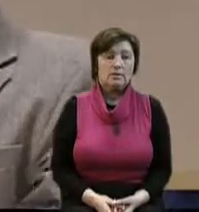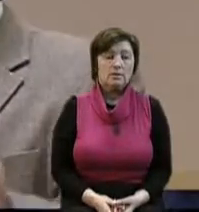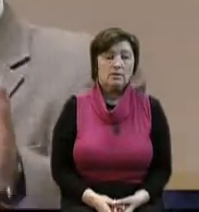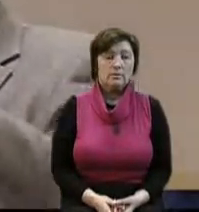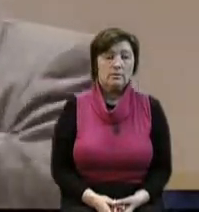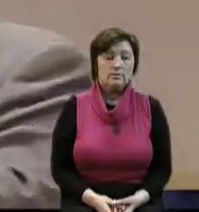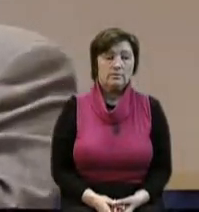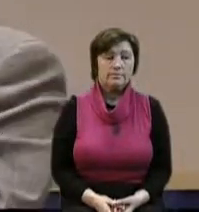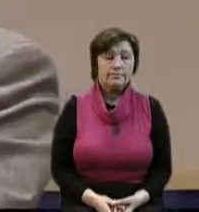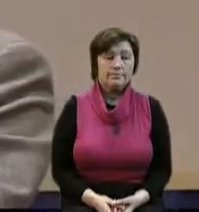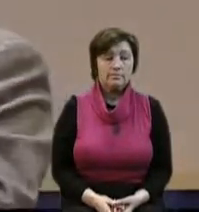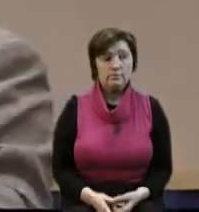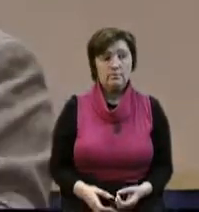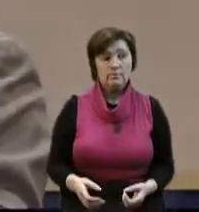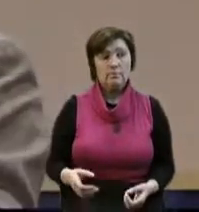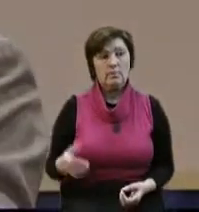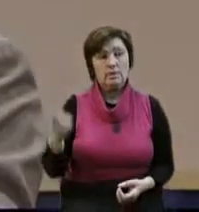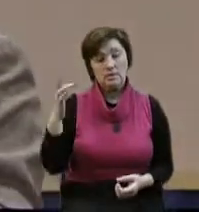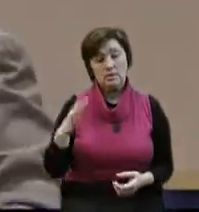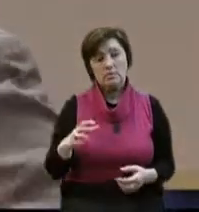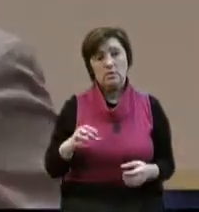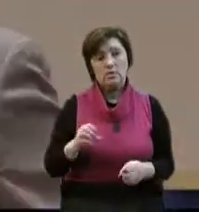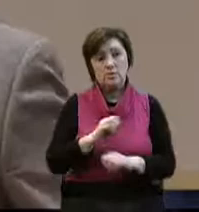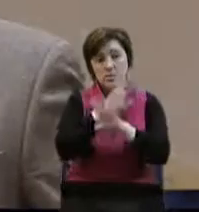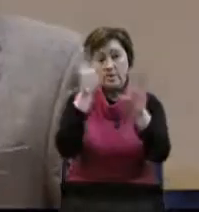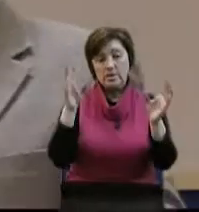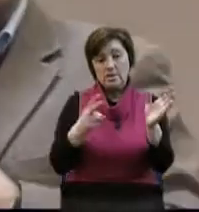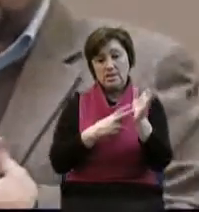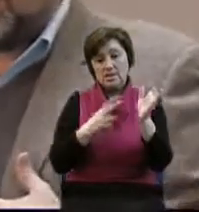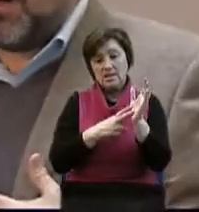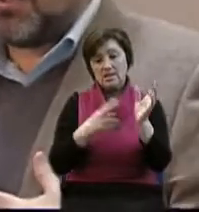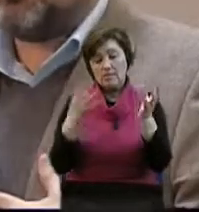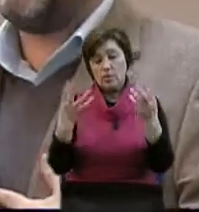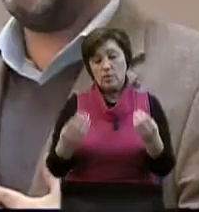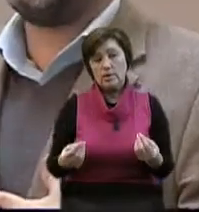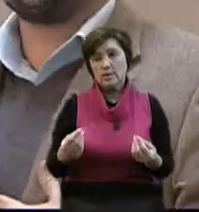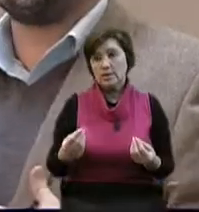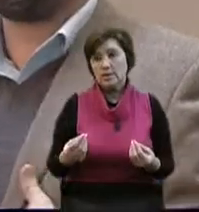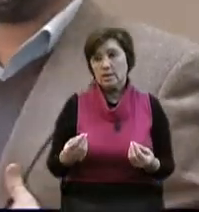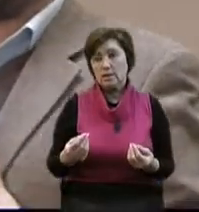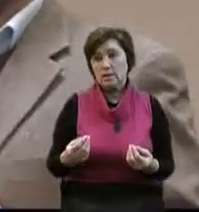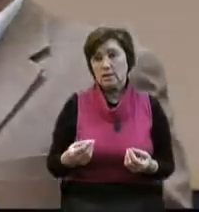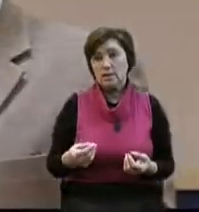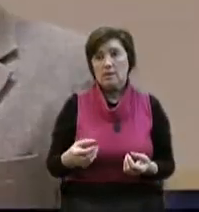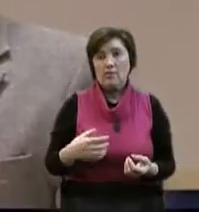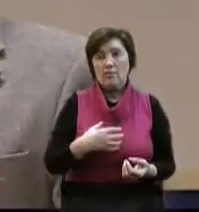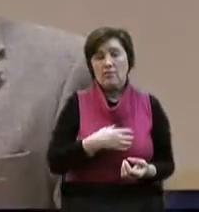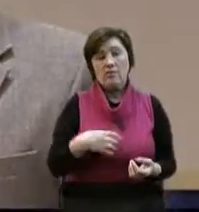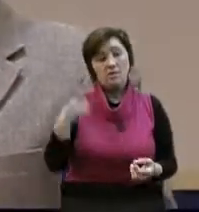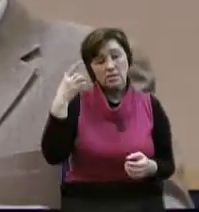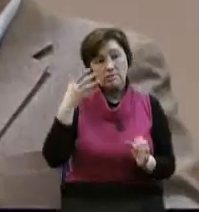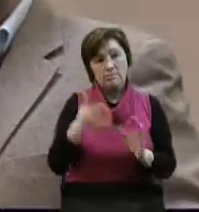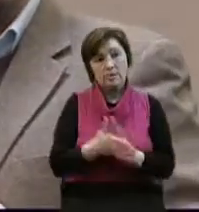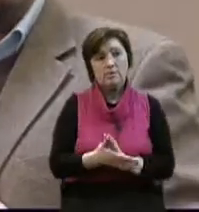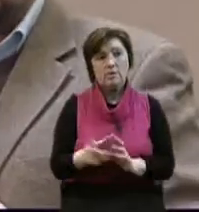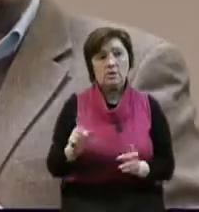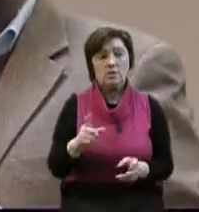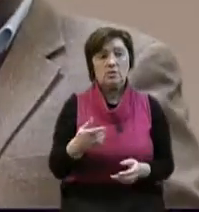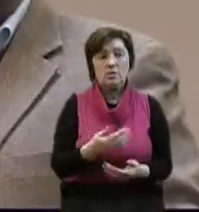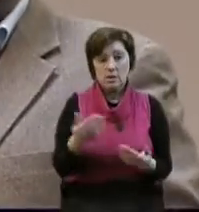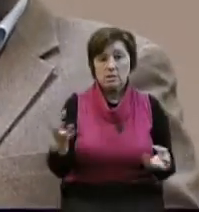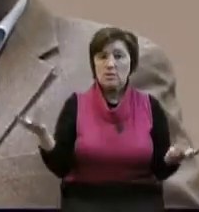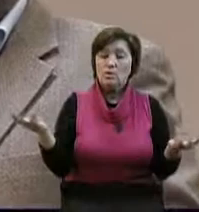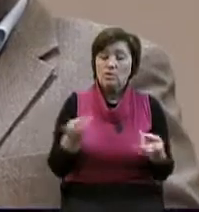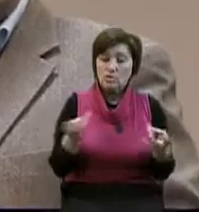и освятил седьмой день как покой. И, конечно же, для нас важно понимать, что для нас нужен этот